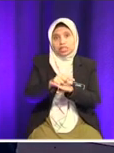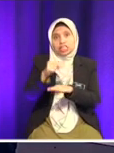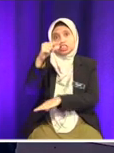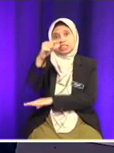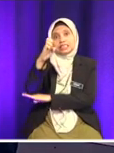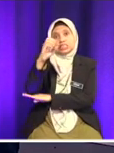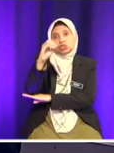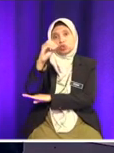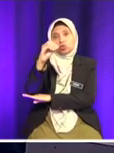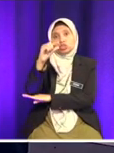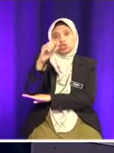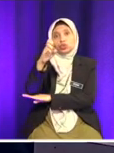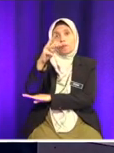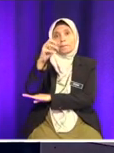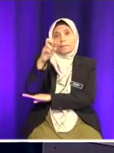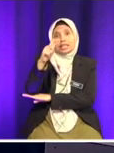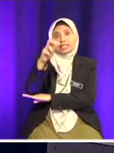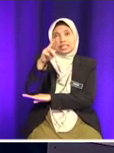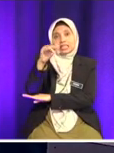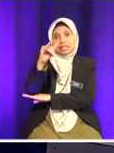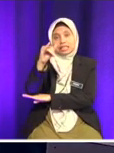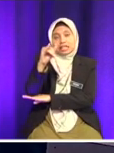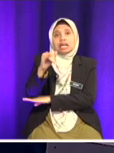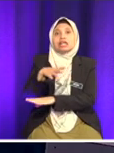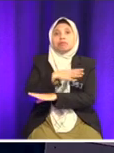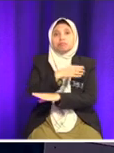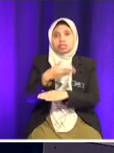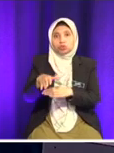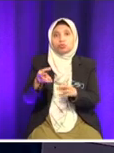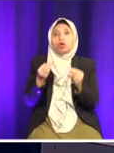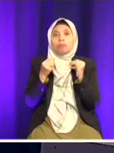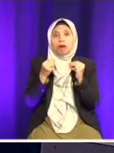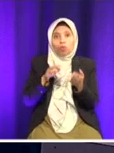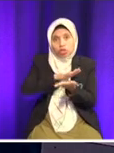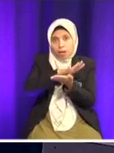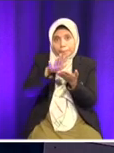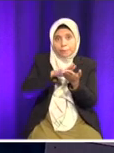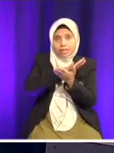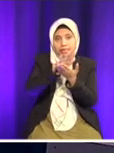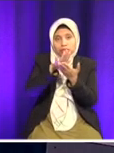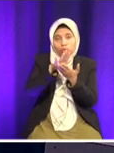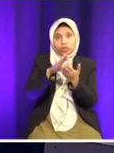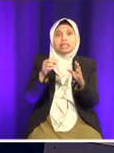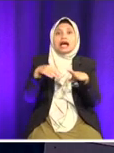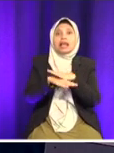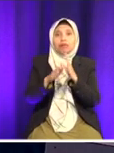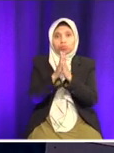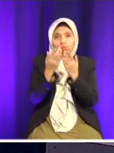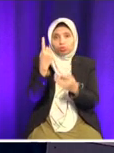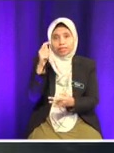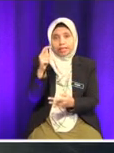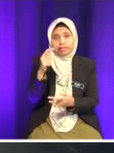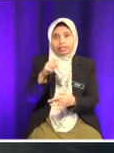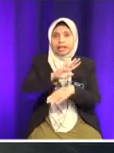buku teks dan juga kita perlu imbas kok QR yang terdapat pada buku teks itu oke semua sudah jadi